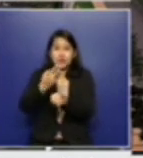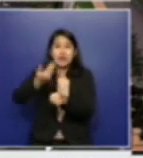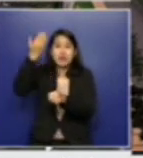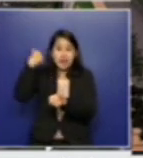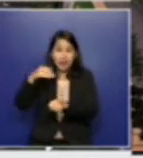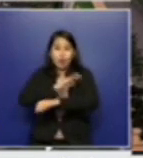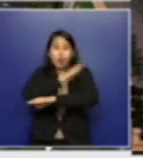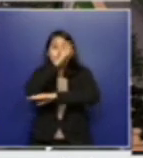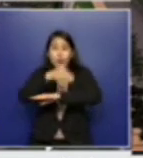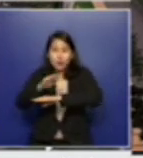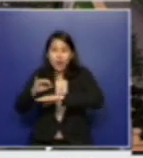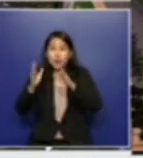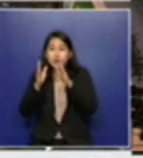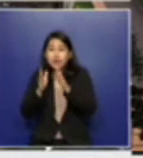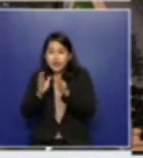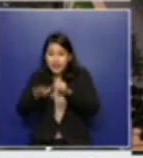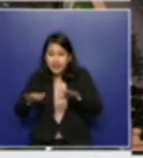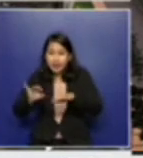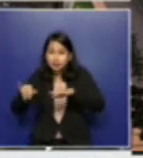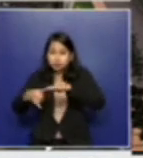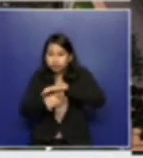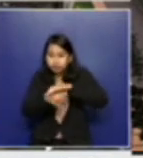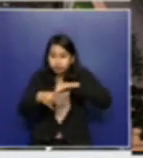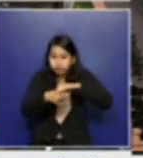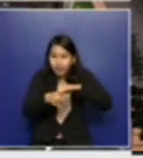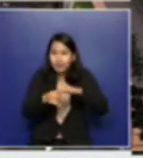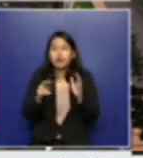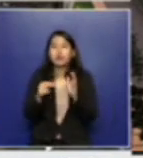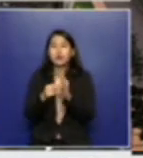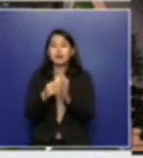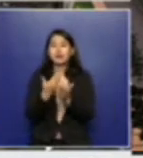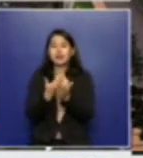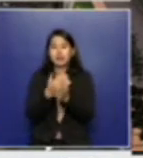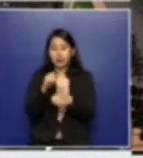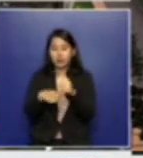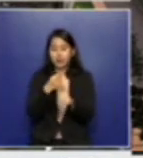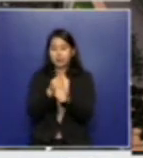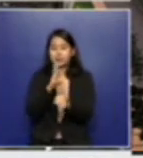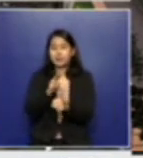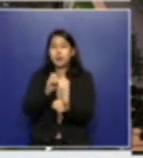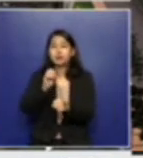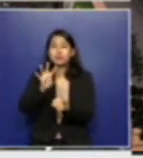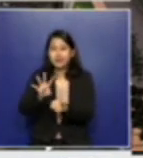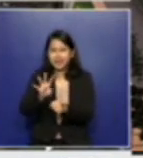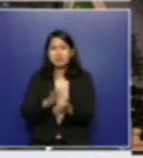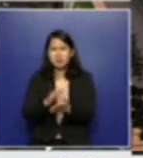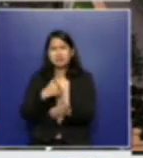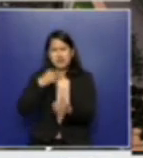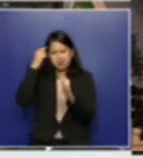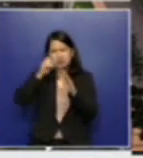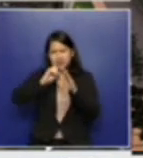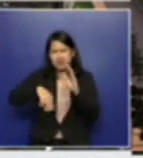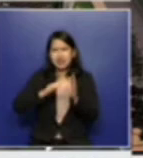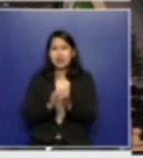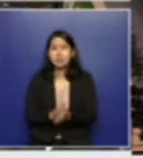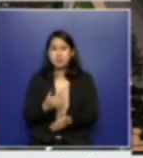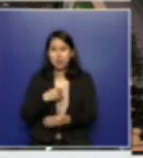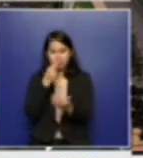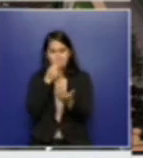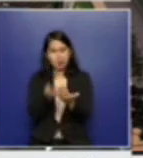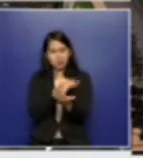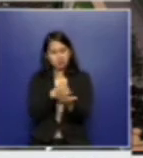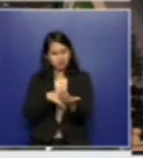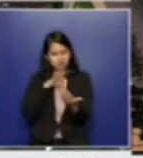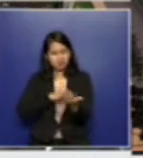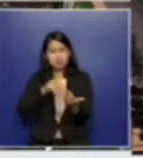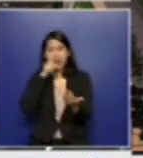องซื้อครับตัวนี้ยกเลิกนะครับงบนี่มันเพิ่งตั้งปี64ที่สำคัญครับท่านครับมีอีกหลายๆเรื่องที่ผมเห็นแล้วมันไม่ชอบมาพ